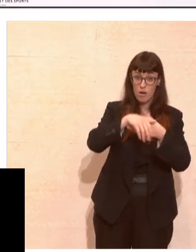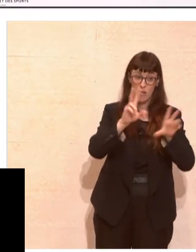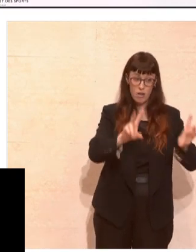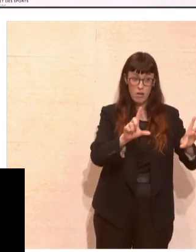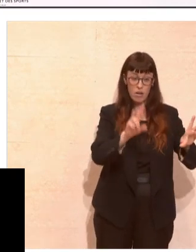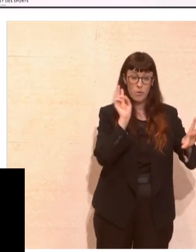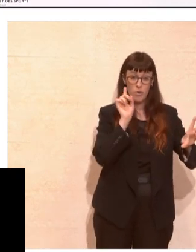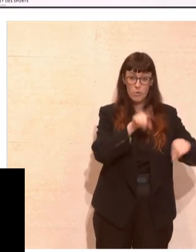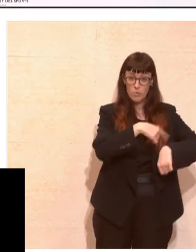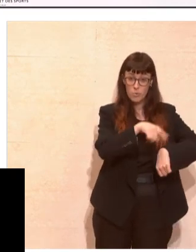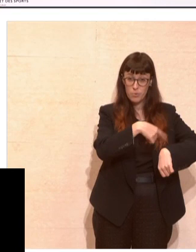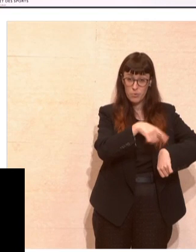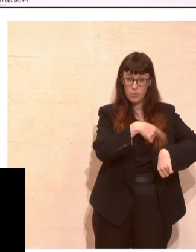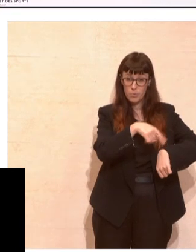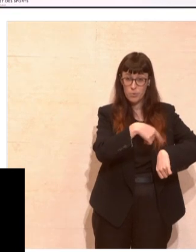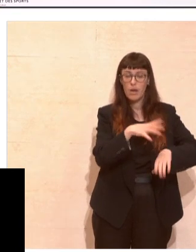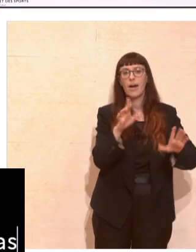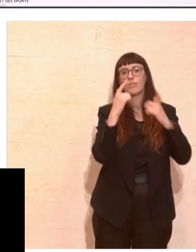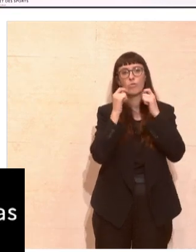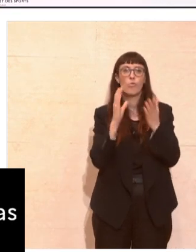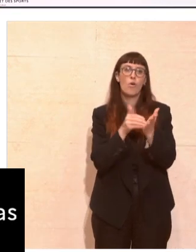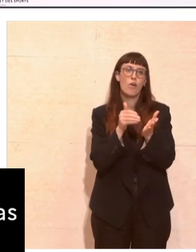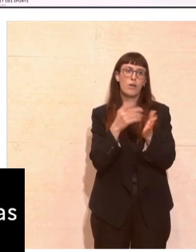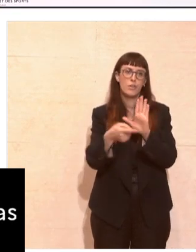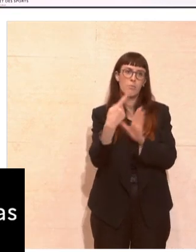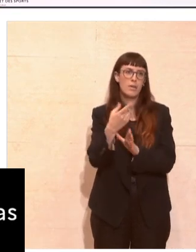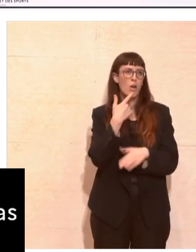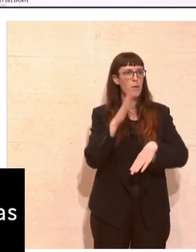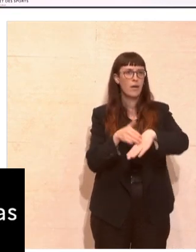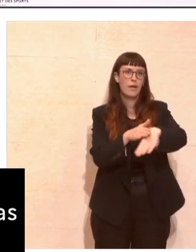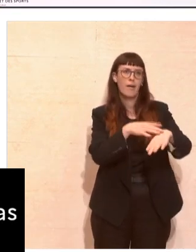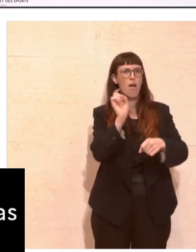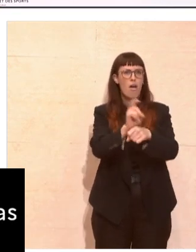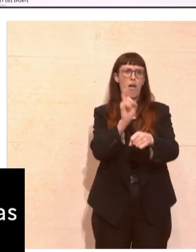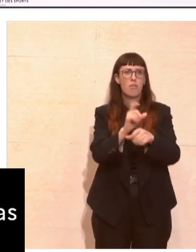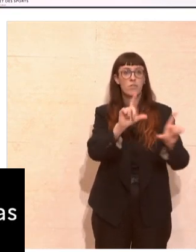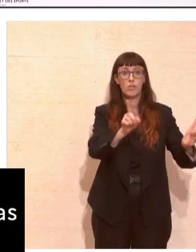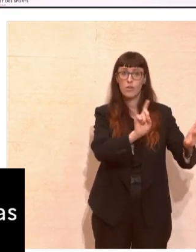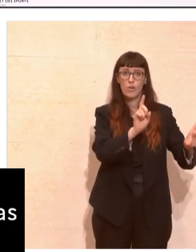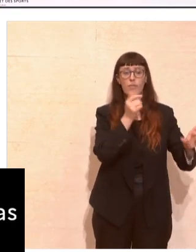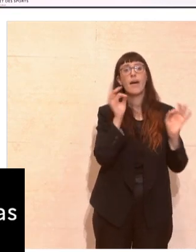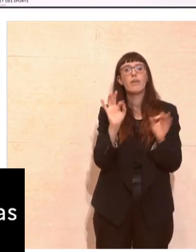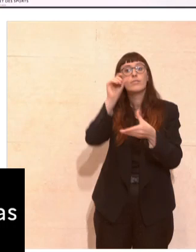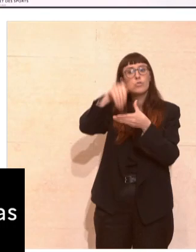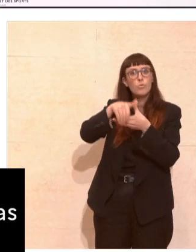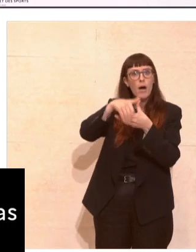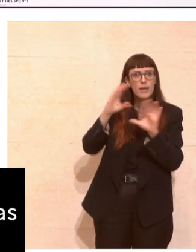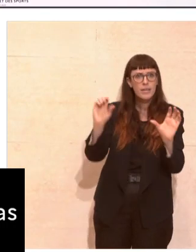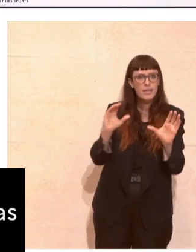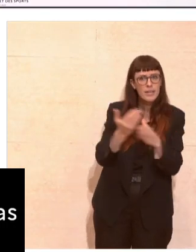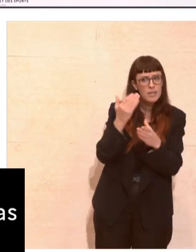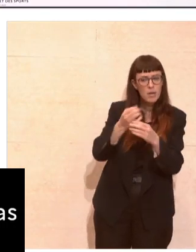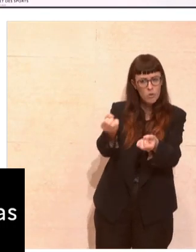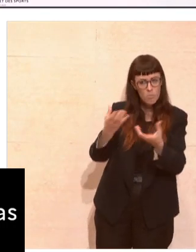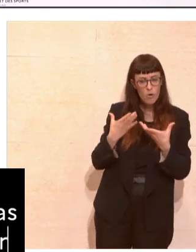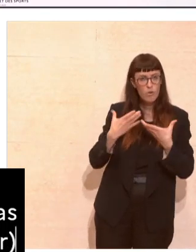temps passé. Le but n'est pas de diaboliser les écrans la journée, ici le but est de voir l'effet des écrans le soir. Donc ici, plus on passe de